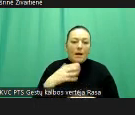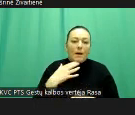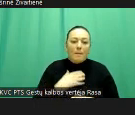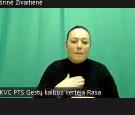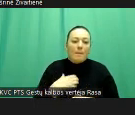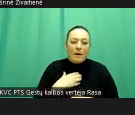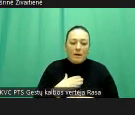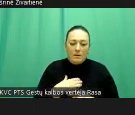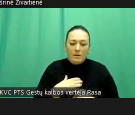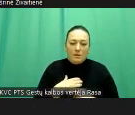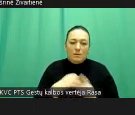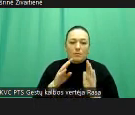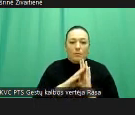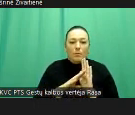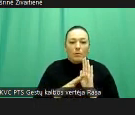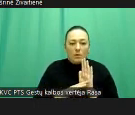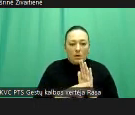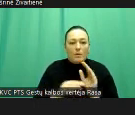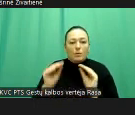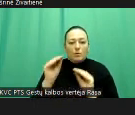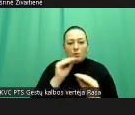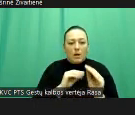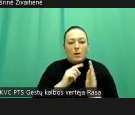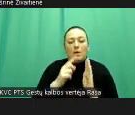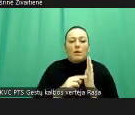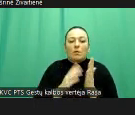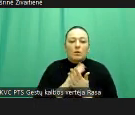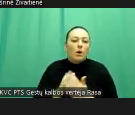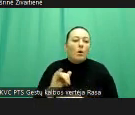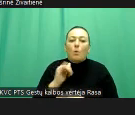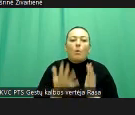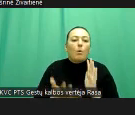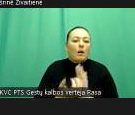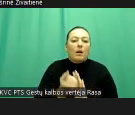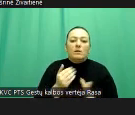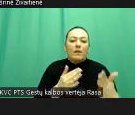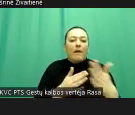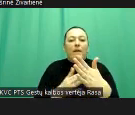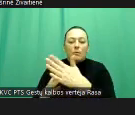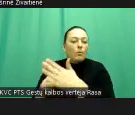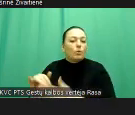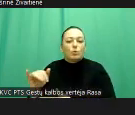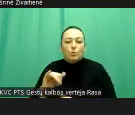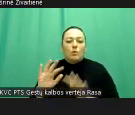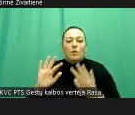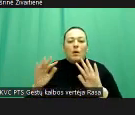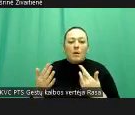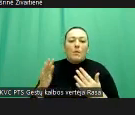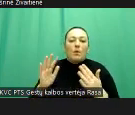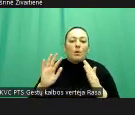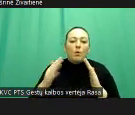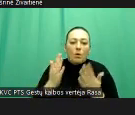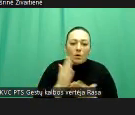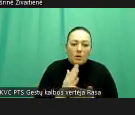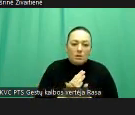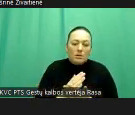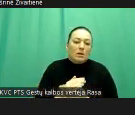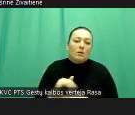Pagrindinis programos darbo klausimas yra vis tik tai, kur rasti tas ribas, kaip ir kokios jos yra, kur